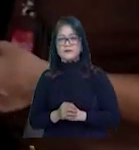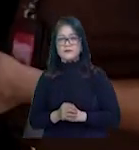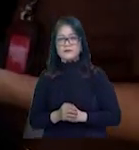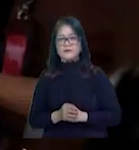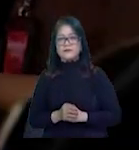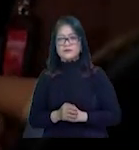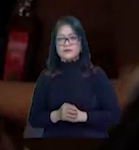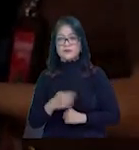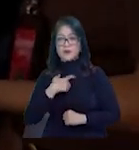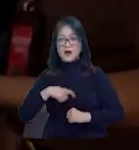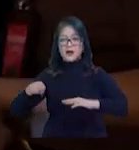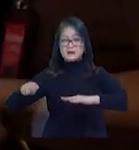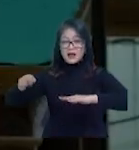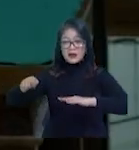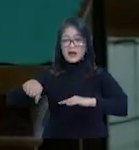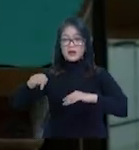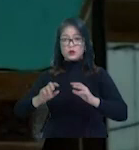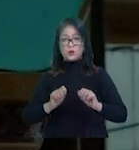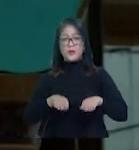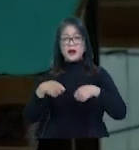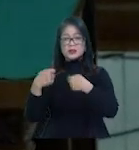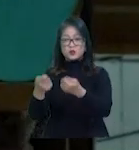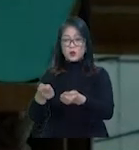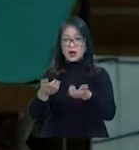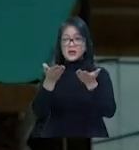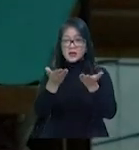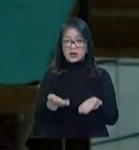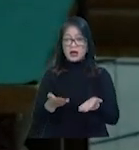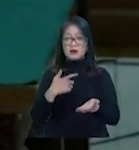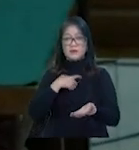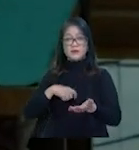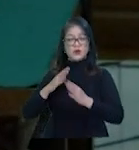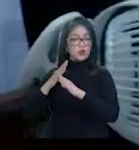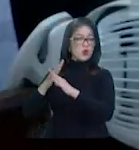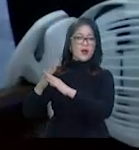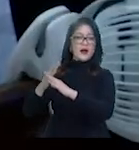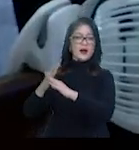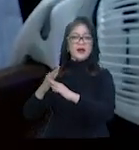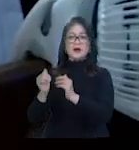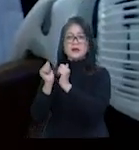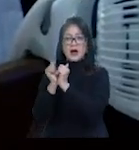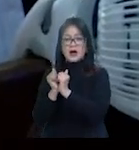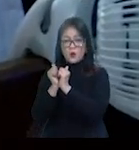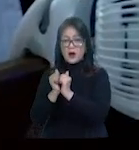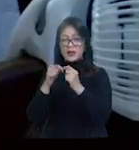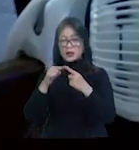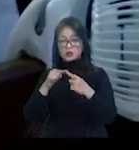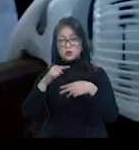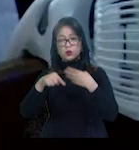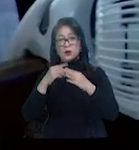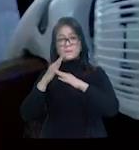Majelis Hakim menolak nota keberatan yang diajukan Baikuni Wibowo dan Cuk Putranto, dua terdakwa kasus perintangan penyidikan atau obstruction of